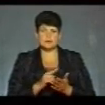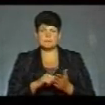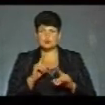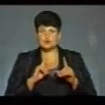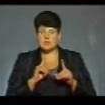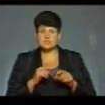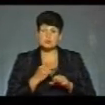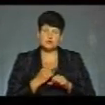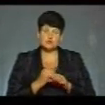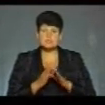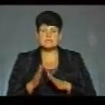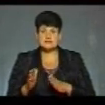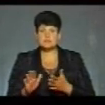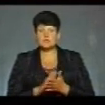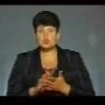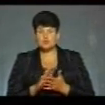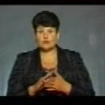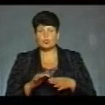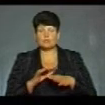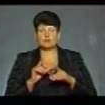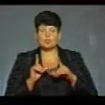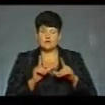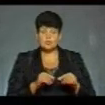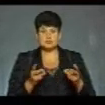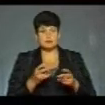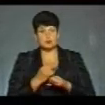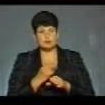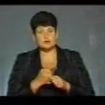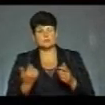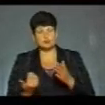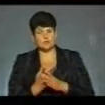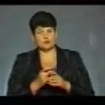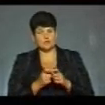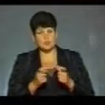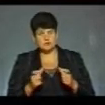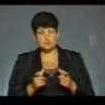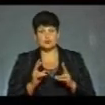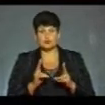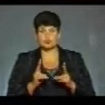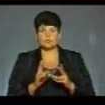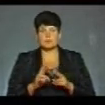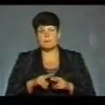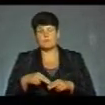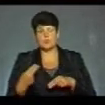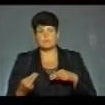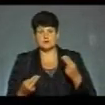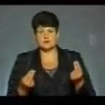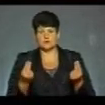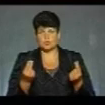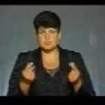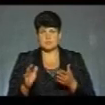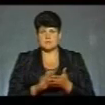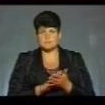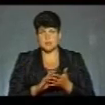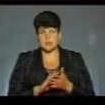система безкоштовного проїзду, чи потрібно виготовляти нову картку тим, у кого вона вже була, та хто відшкодовуватиме кошти за